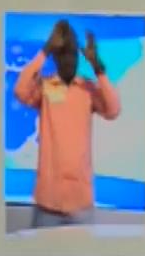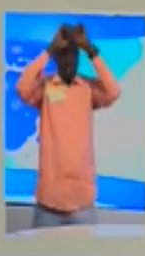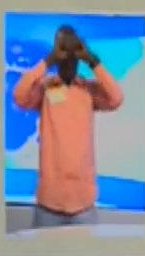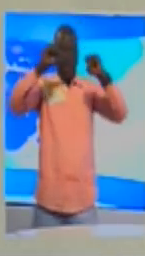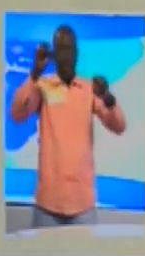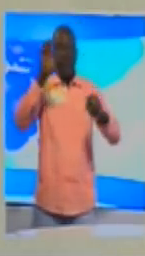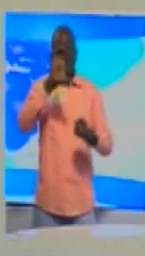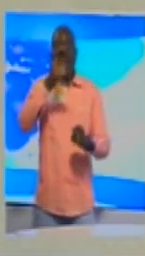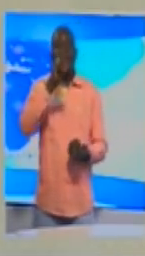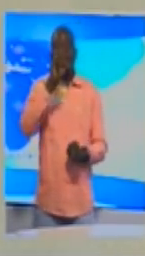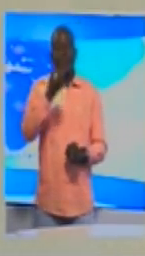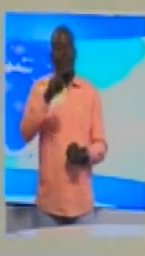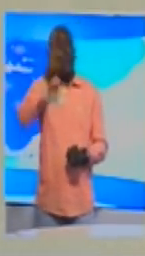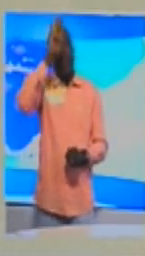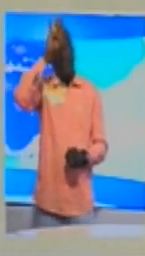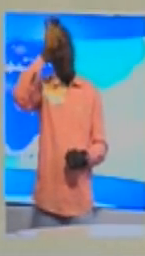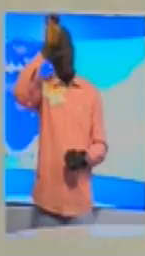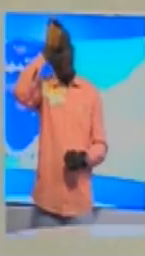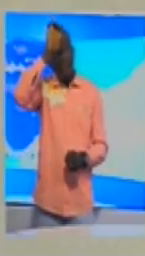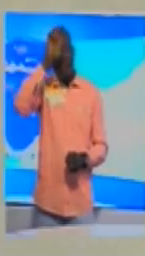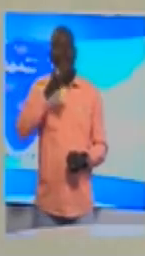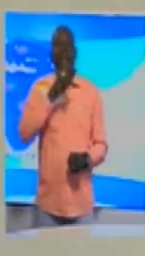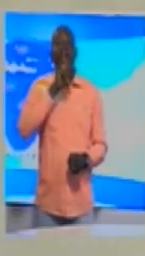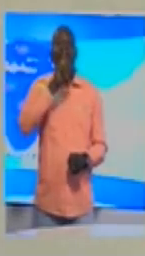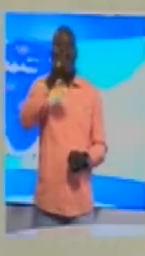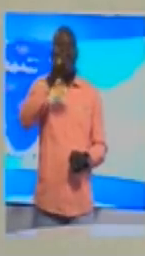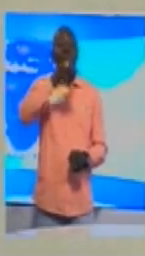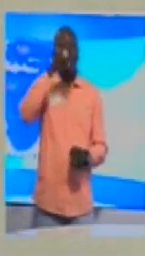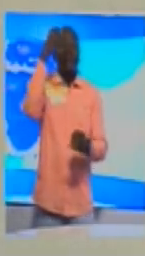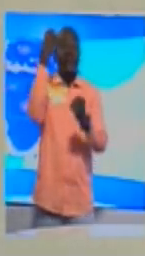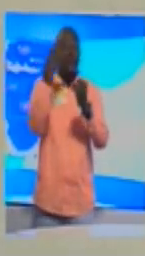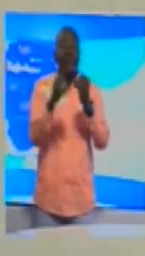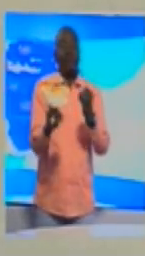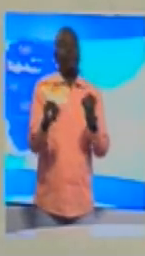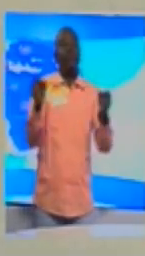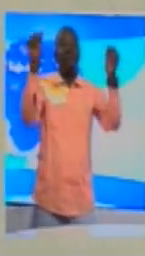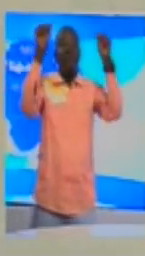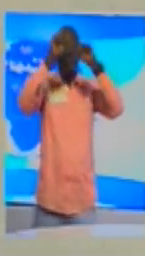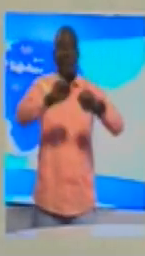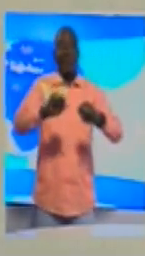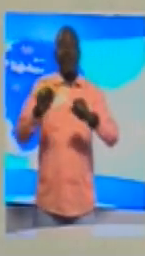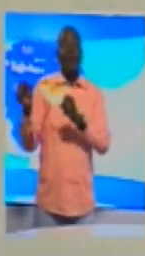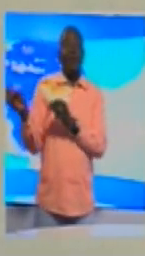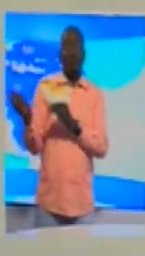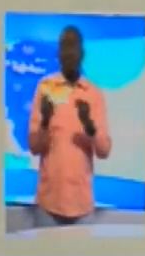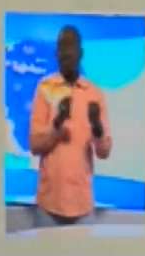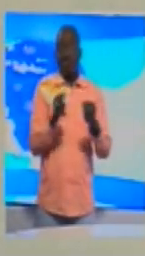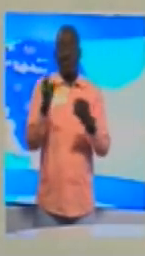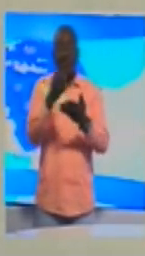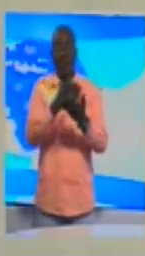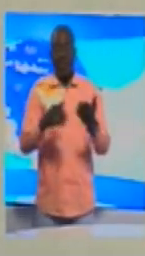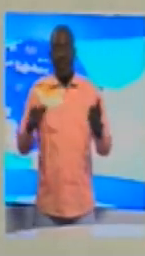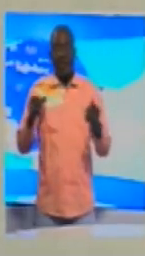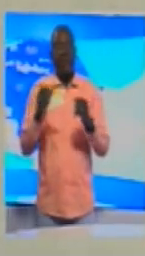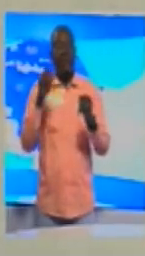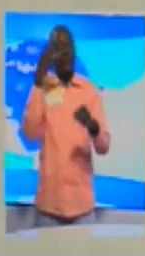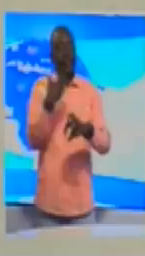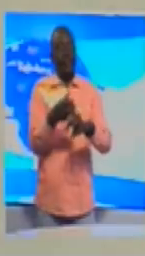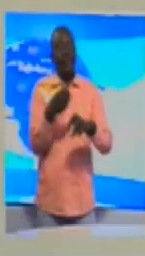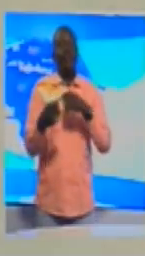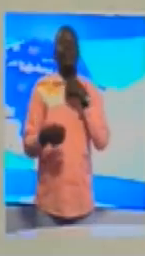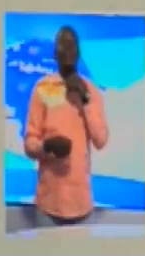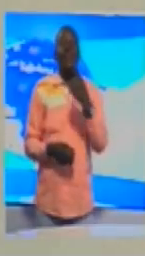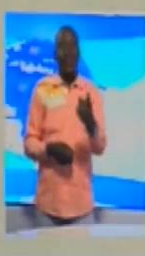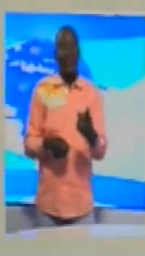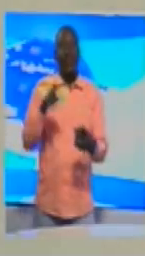Compaoré. Mais est-ce la fin de la crise qui secoue le parti ? Difficile de le dire avec certitude, d'autant que